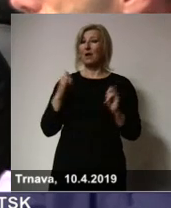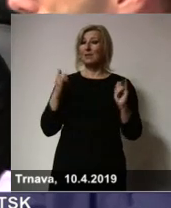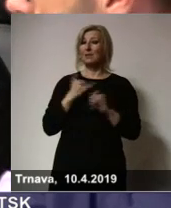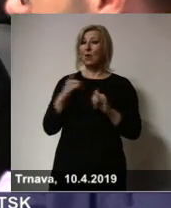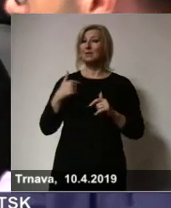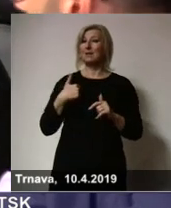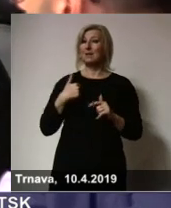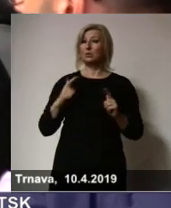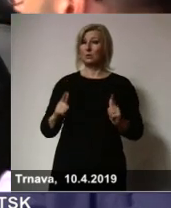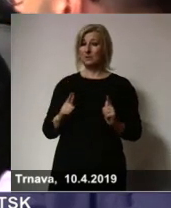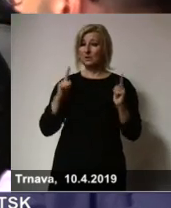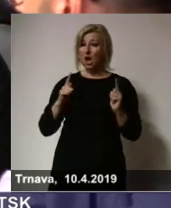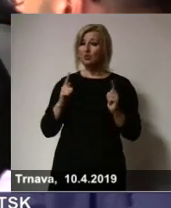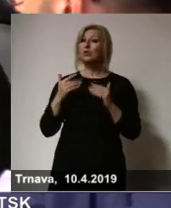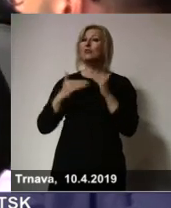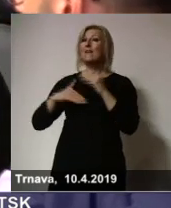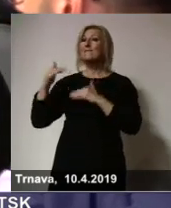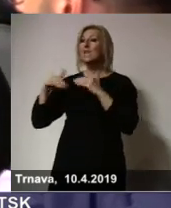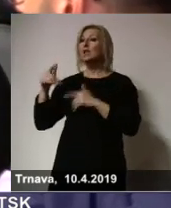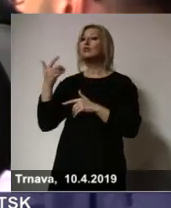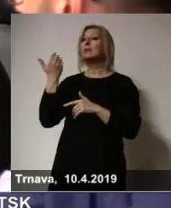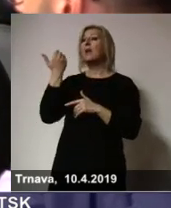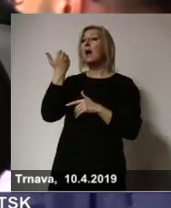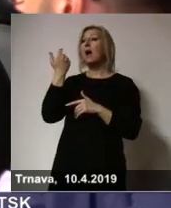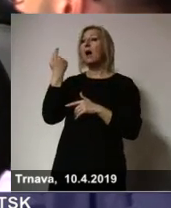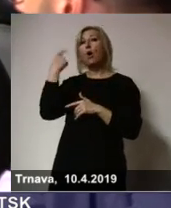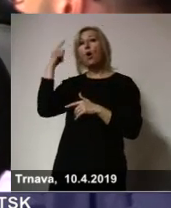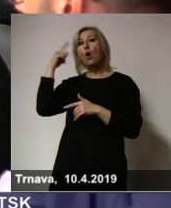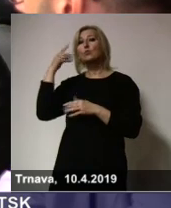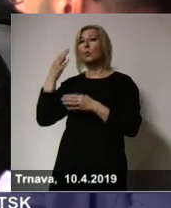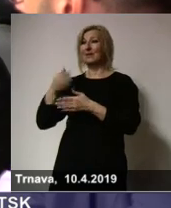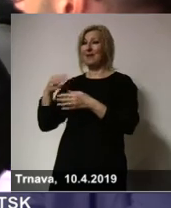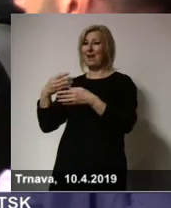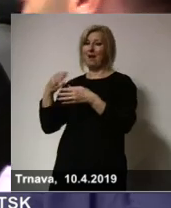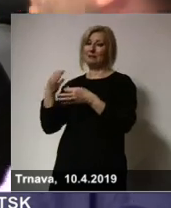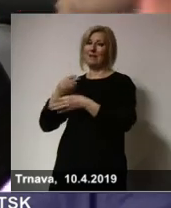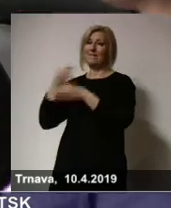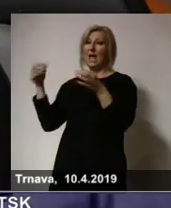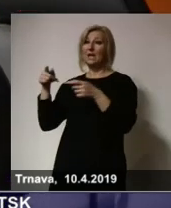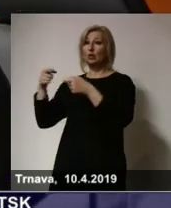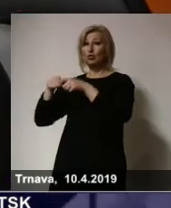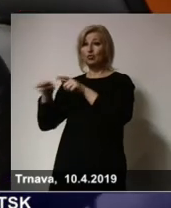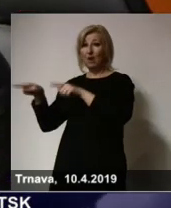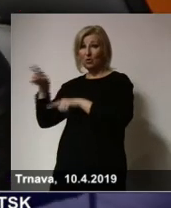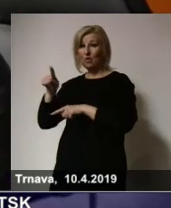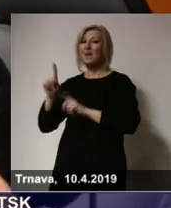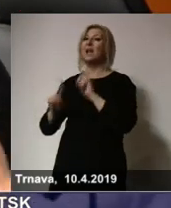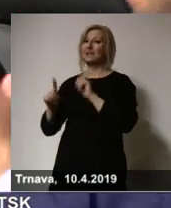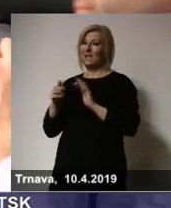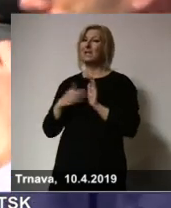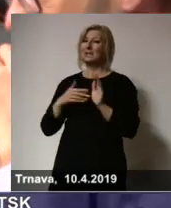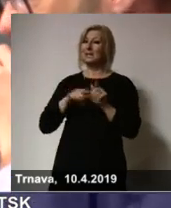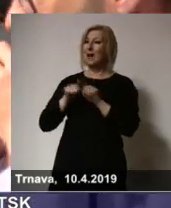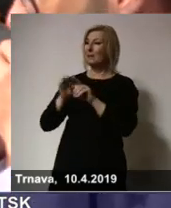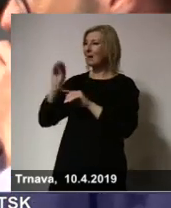to, že ešte je väčšina z odbornej verejnosti týchto rozhodujúcich členov, to ešte neznamená, že tam netreba niekedy korigovať to rozhodnutie z toho dôvodu,